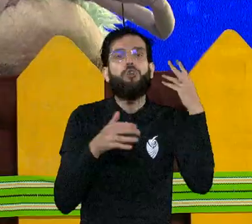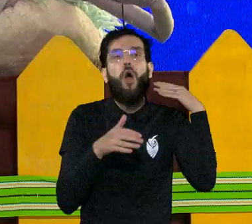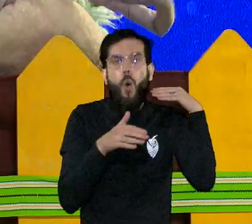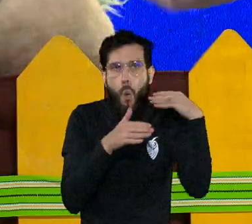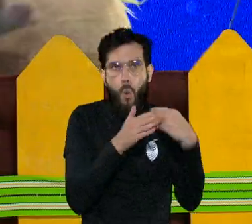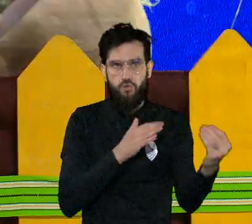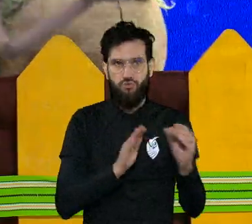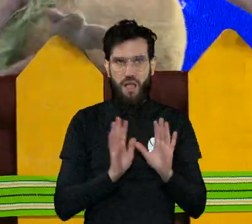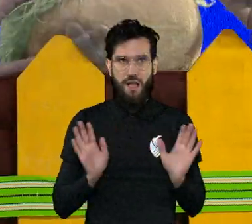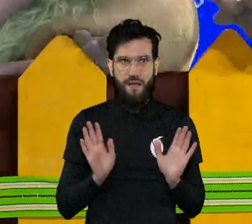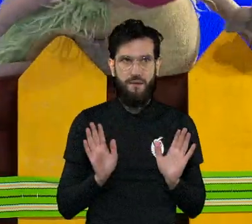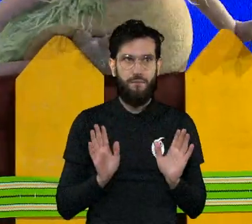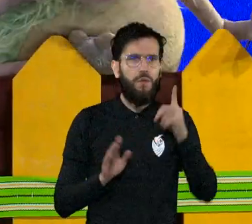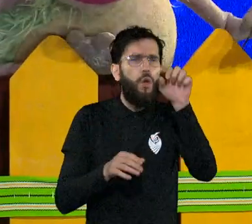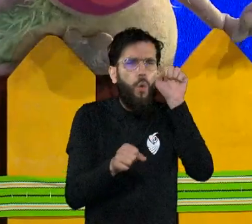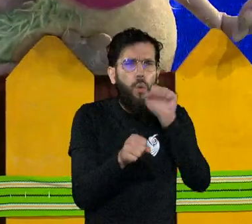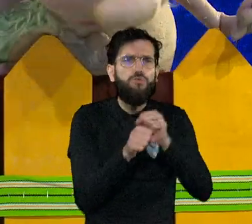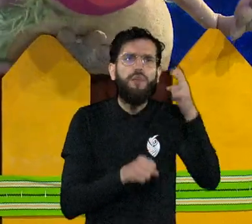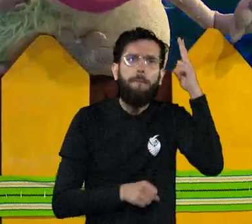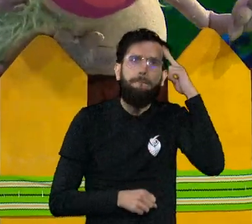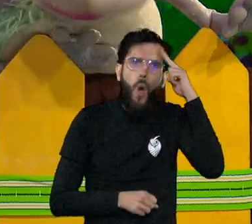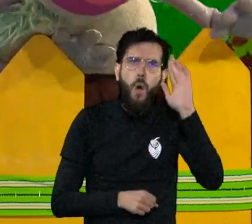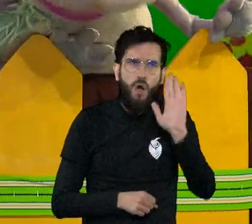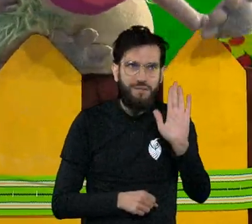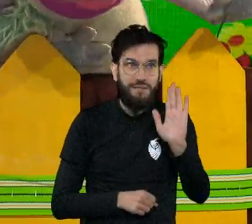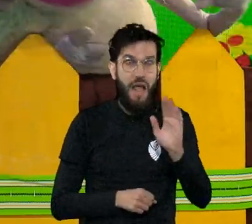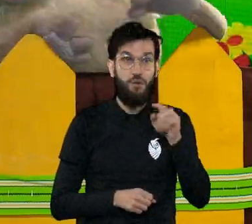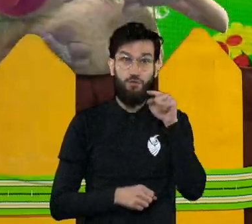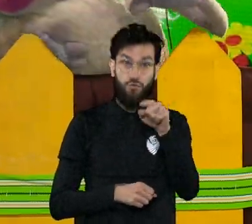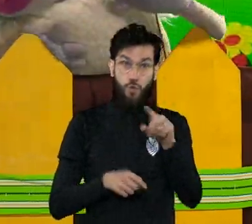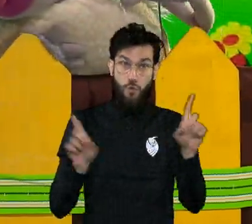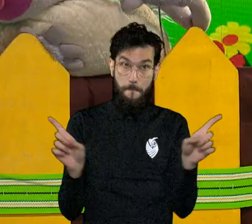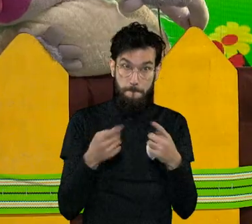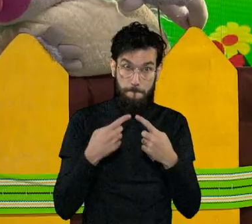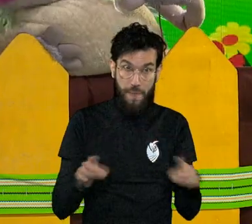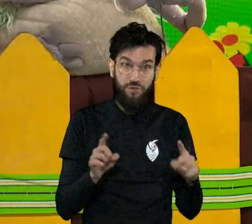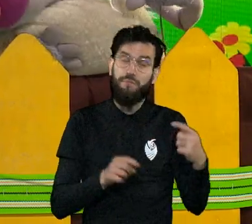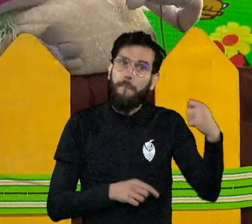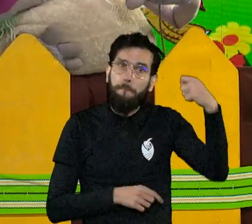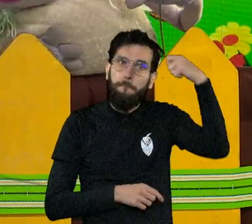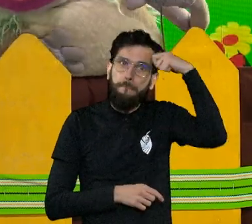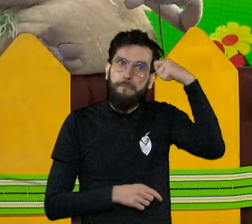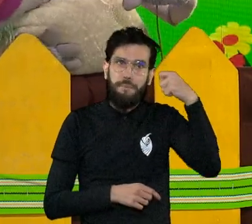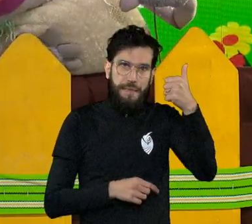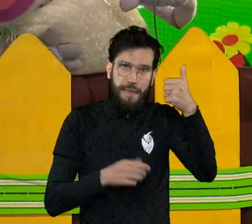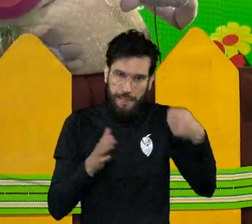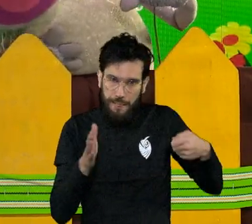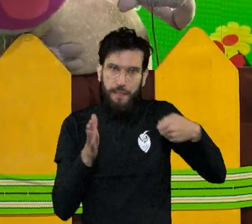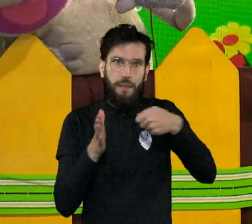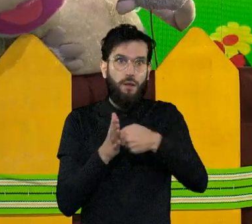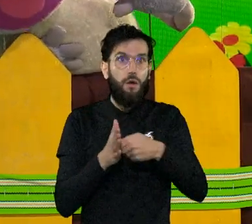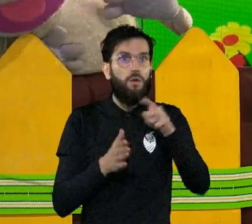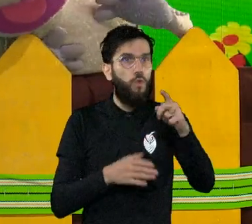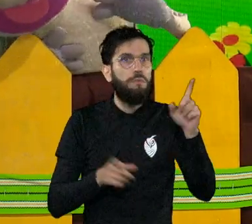A deti, aj vy ju určite poznáte. My sme do tejto pesničky vymysleli ešte jeden veršik, takže sa